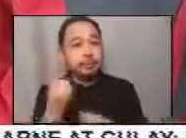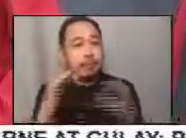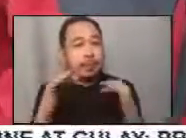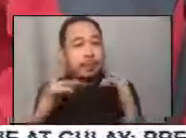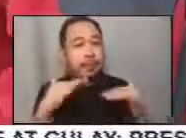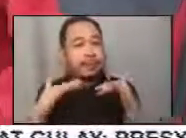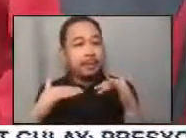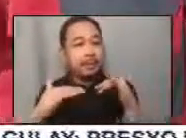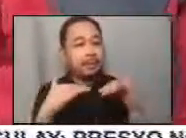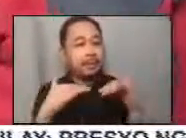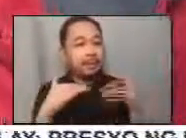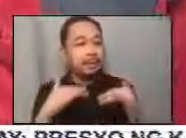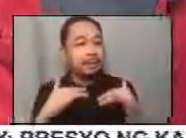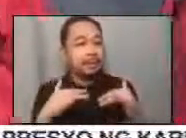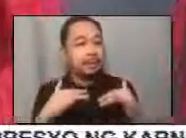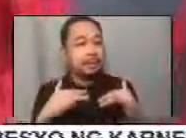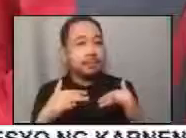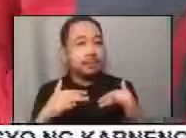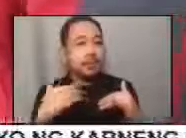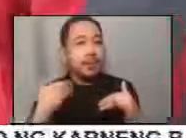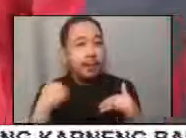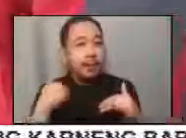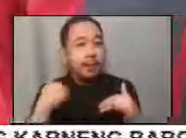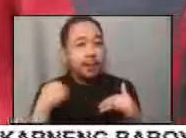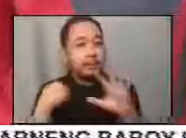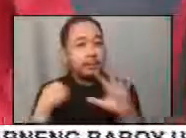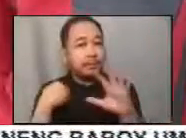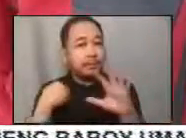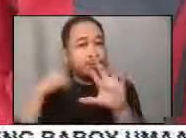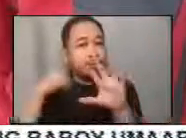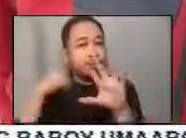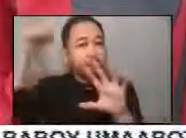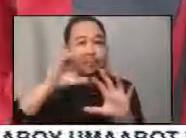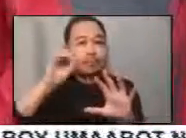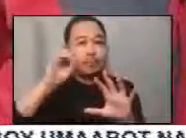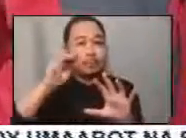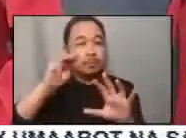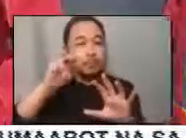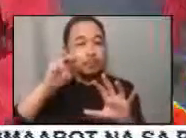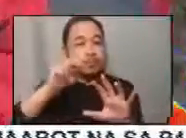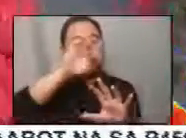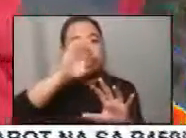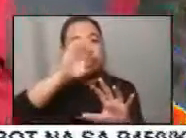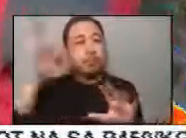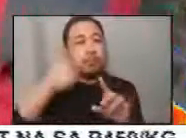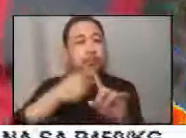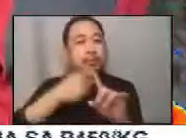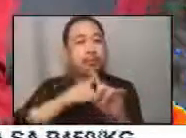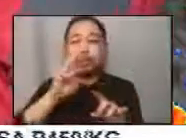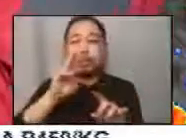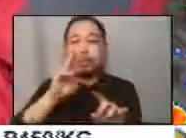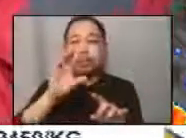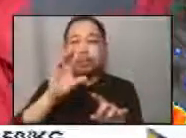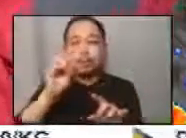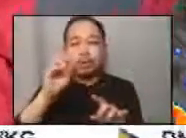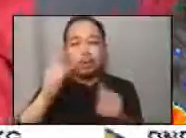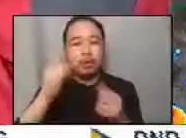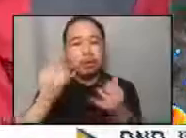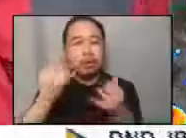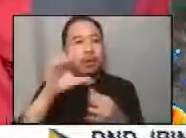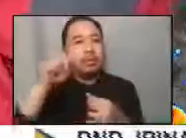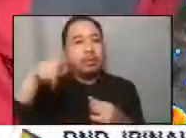na halos sa buong magdamag at buong maghapon dito sa Mindanao pati na rin sa Sulu Archipelago. Dala rin to ng